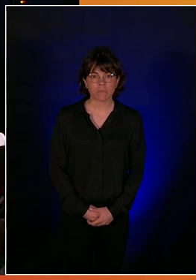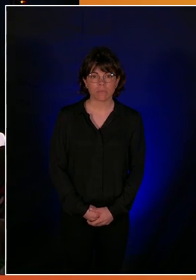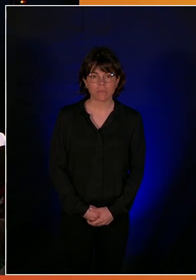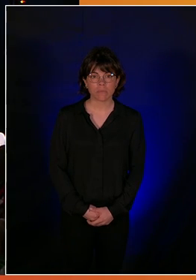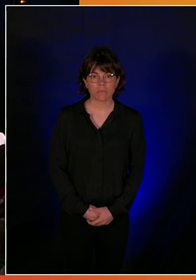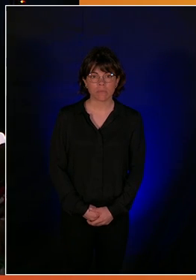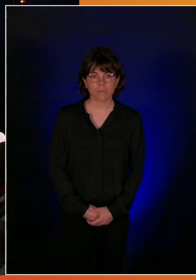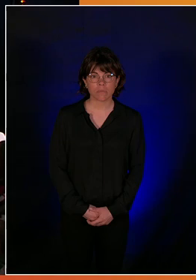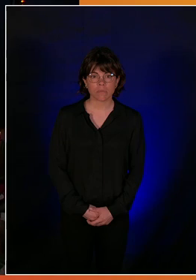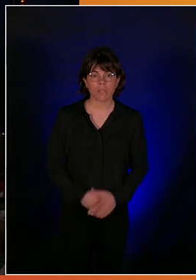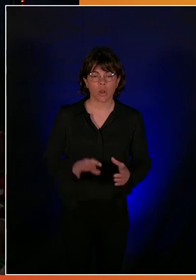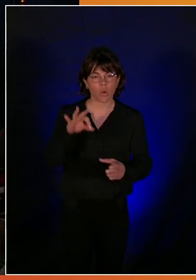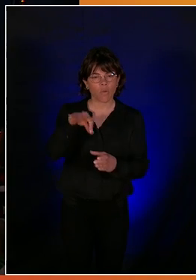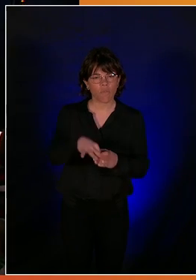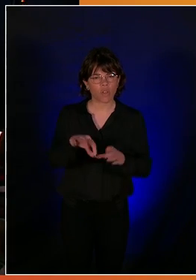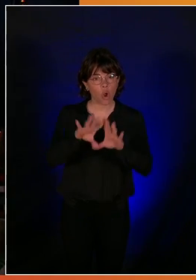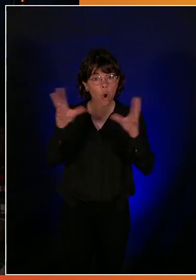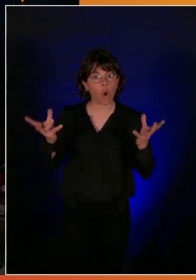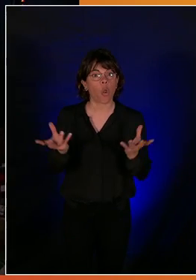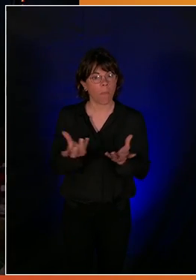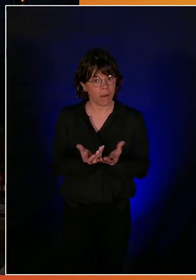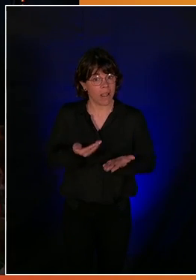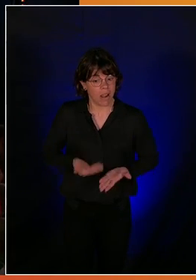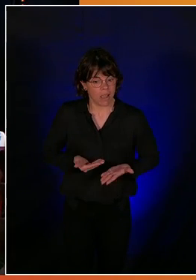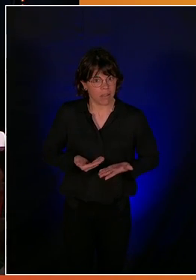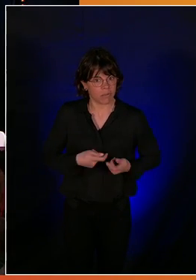tête le vote global est en train d'être